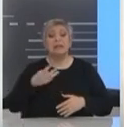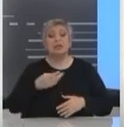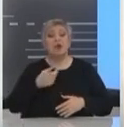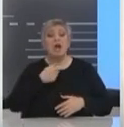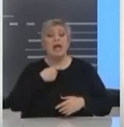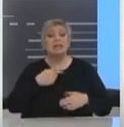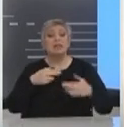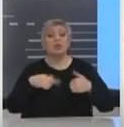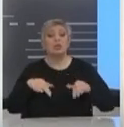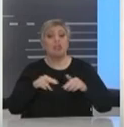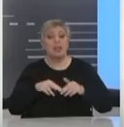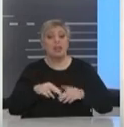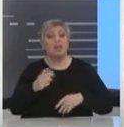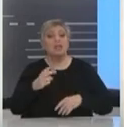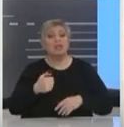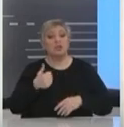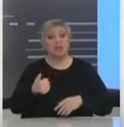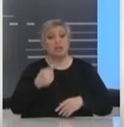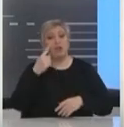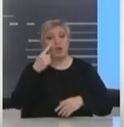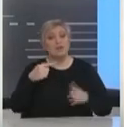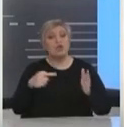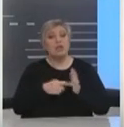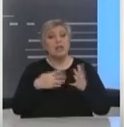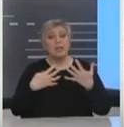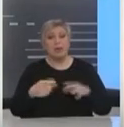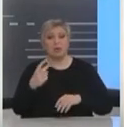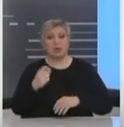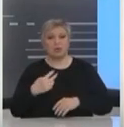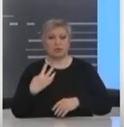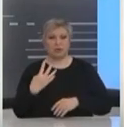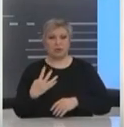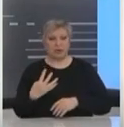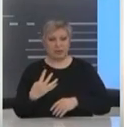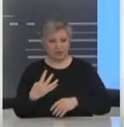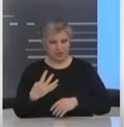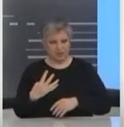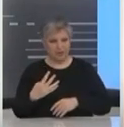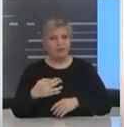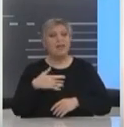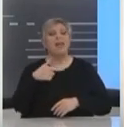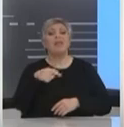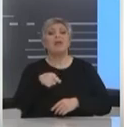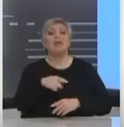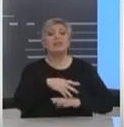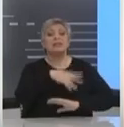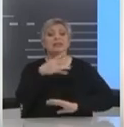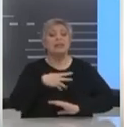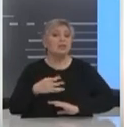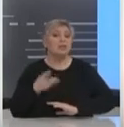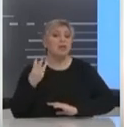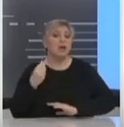της 26ης Νοεμβρίου του 1924. Σας αφορά, κύριοι του ΣΥΡΙΖΑ,